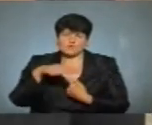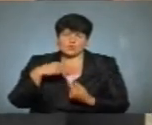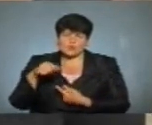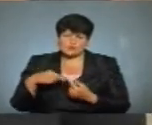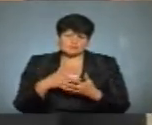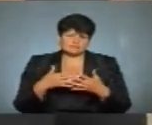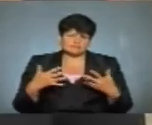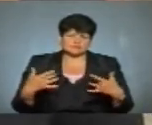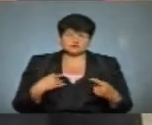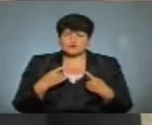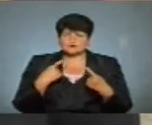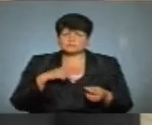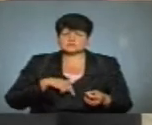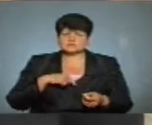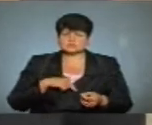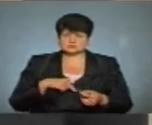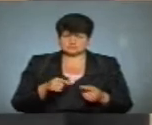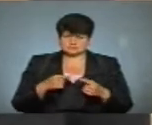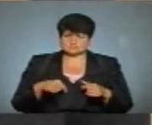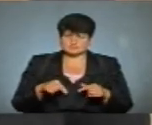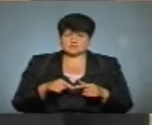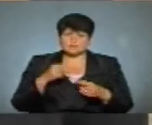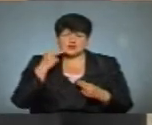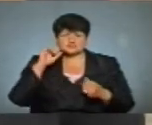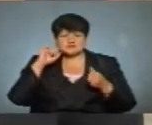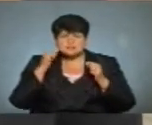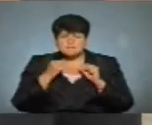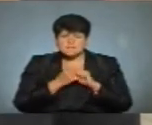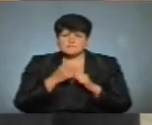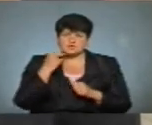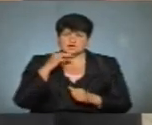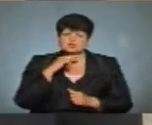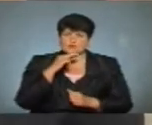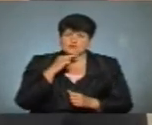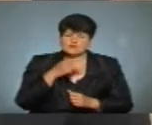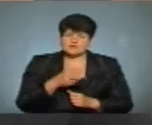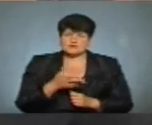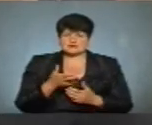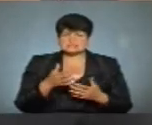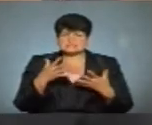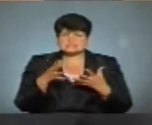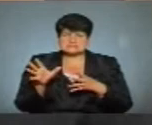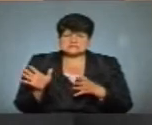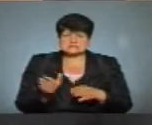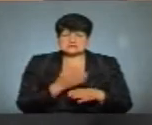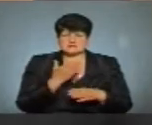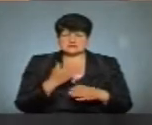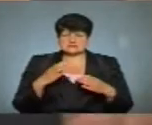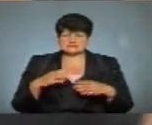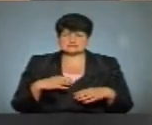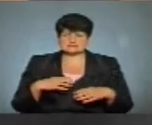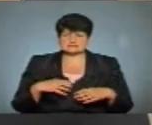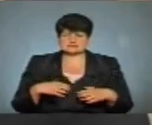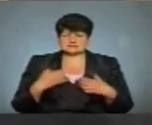якщо говорити про психічну сферу, то покращується пам'ять, покращується увага, знімаються стреси. І взагалі йде